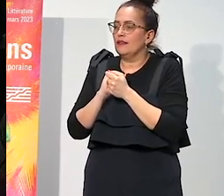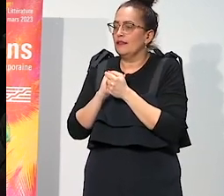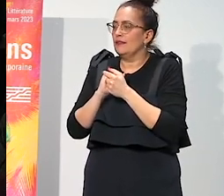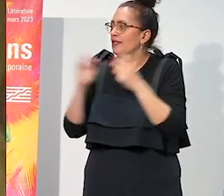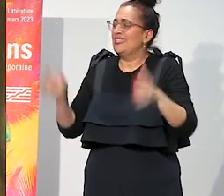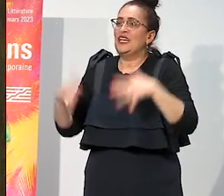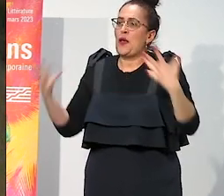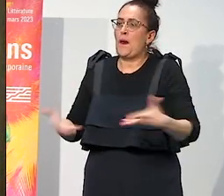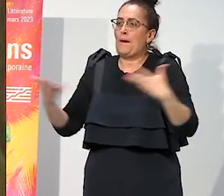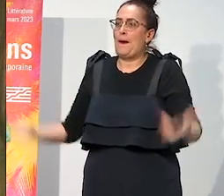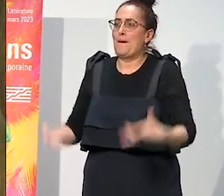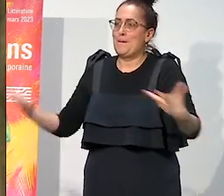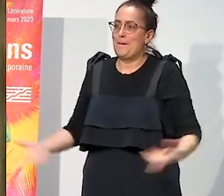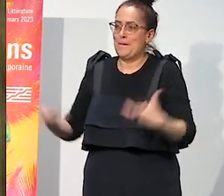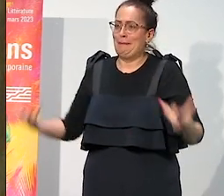je ne sais pas, parce que